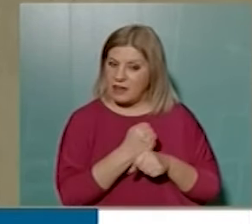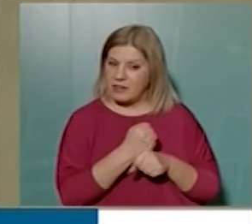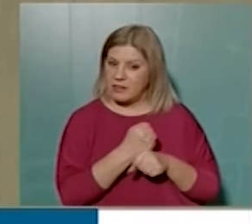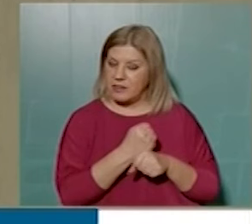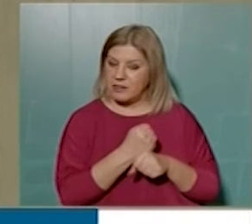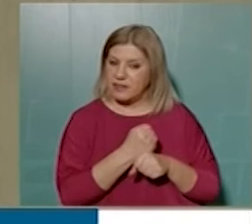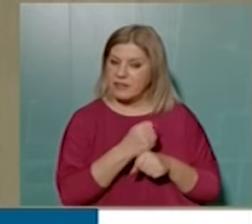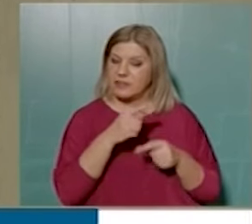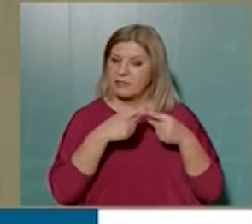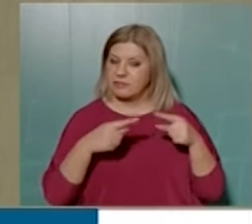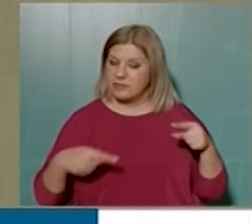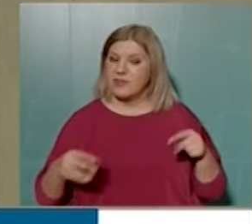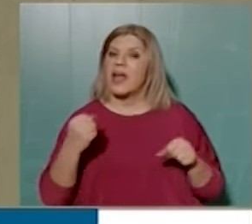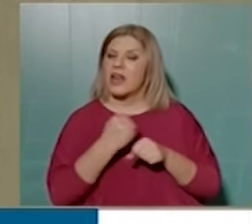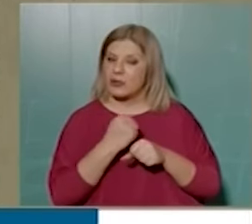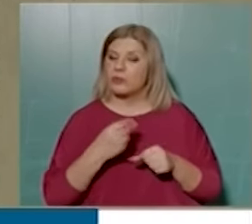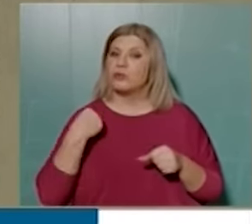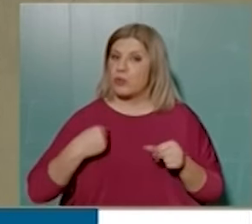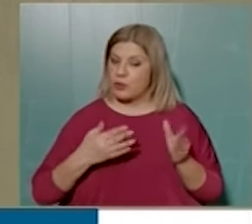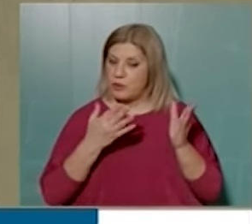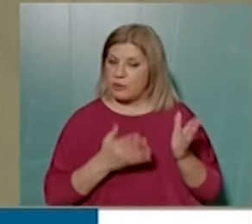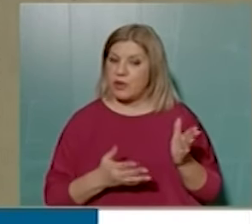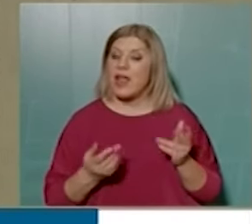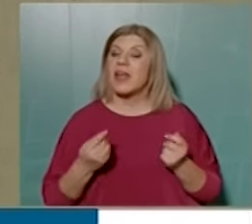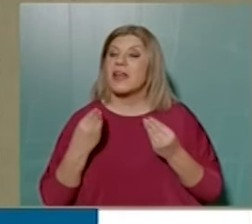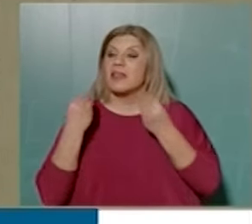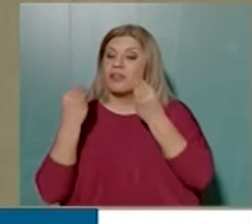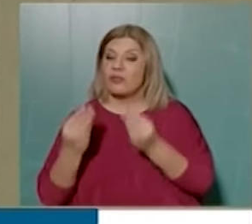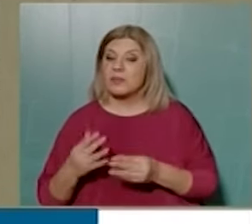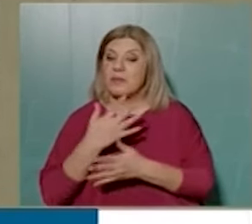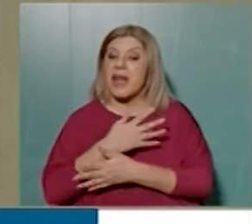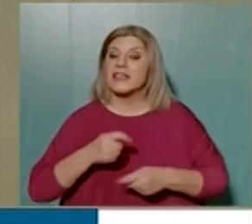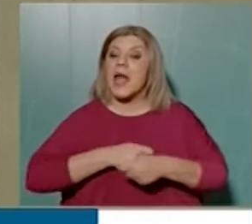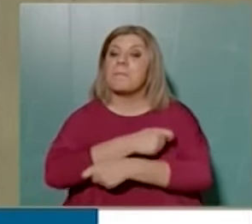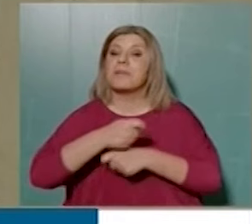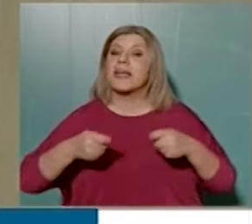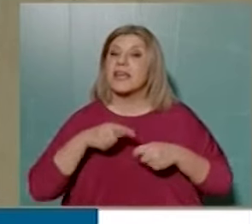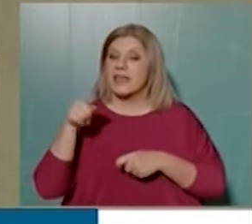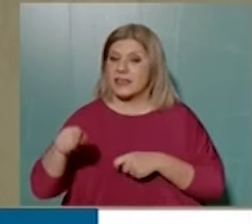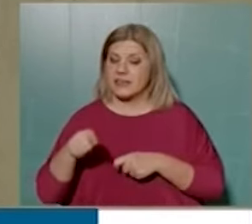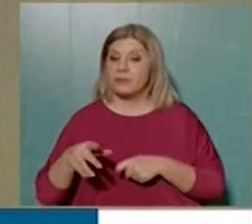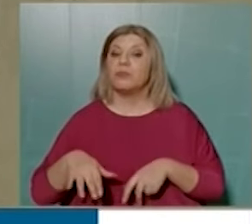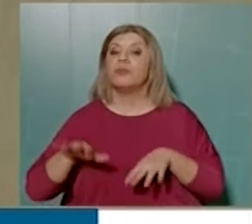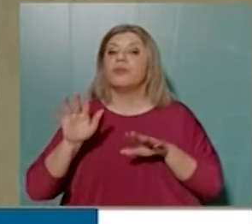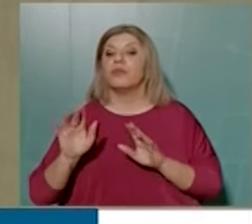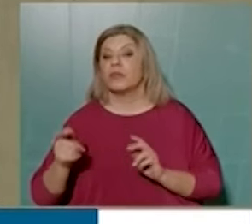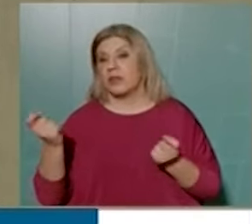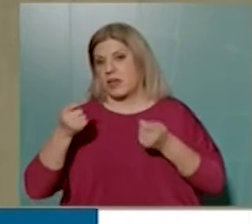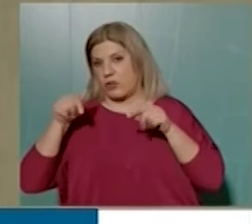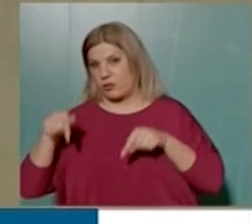αυτεπιστασία και λοιπά με τους εργαζόμενους του δήμου έχει επιβαρύνει τις μεγάλες επιχειρήσεις κάτι που δεν συμβαίνει φυσικά σστο δήμο